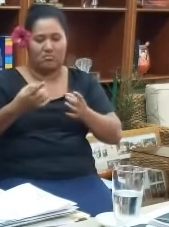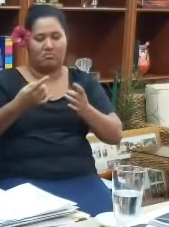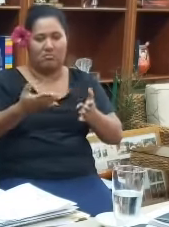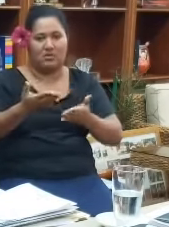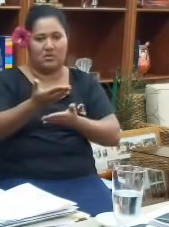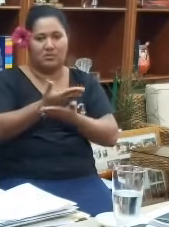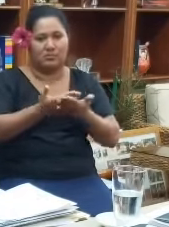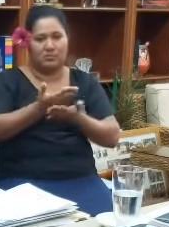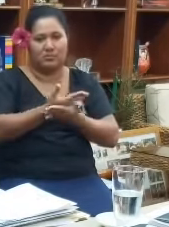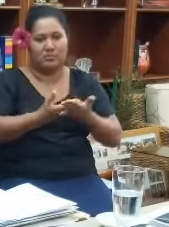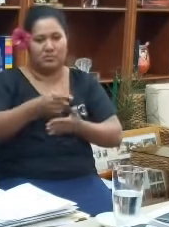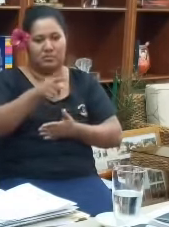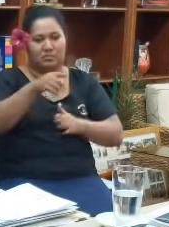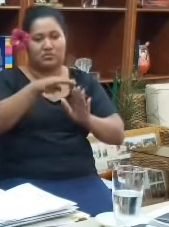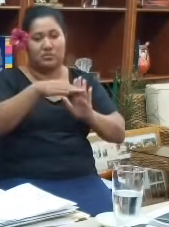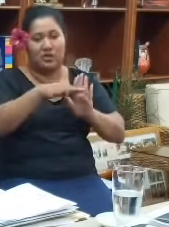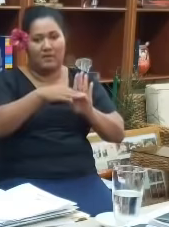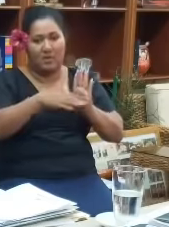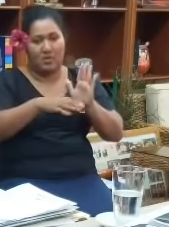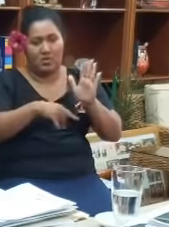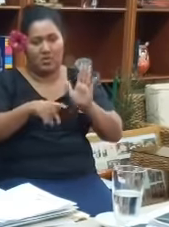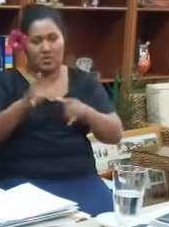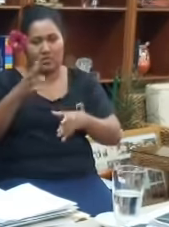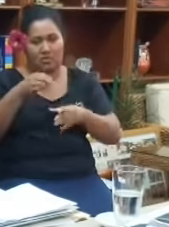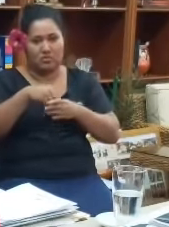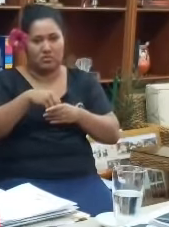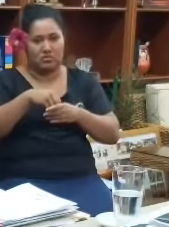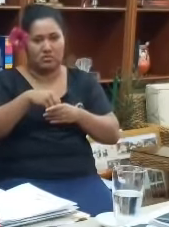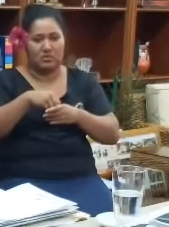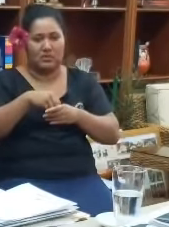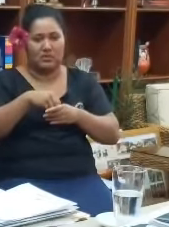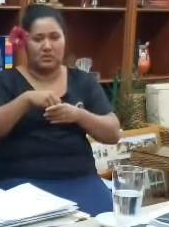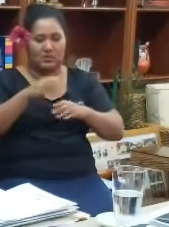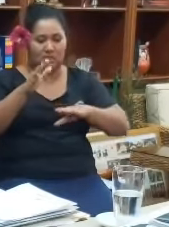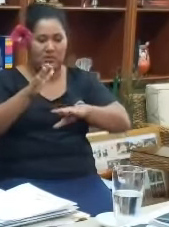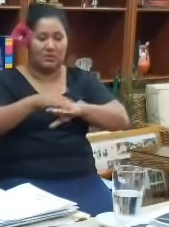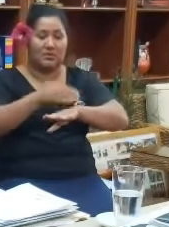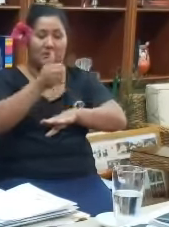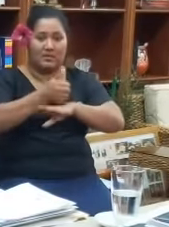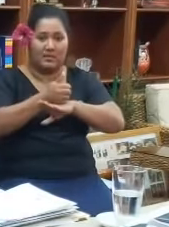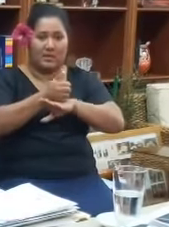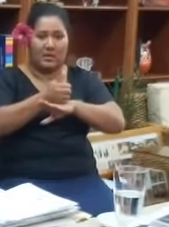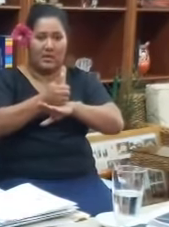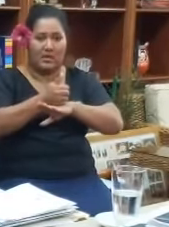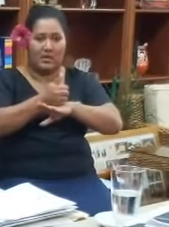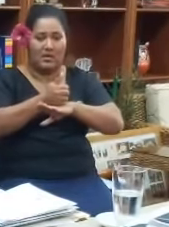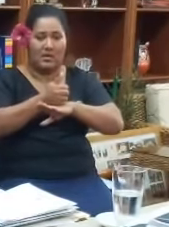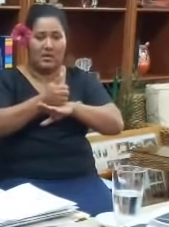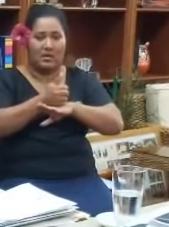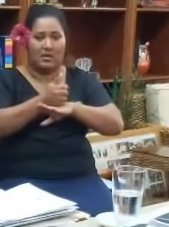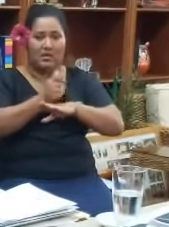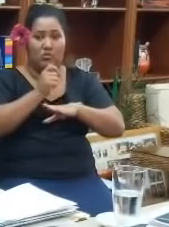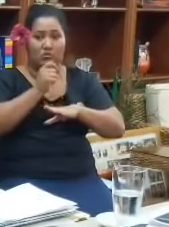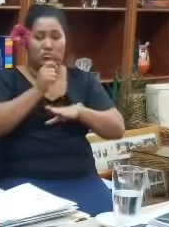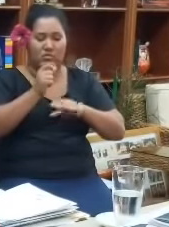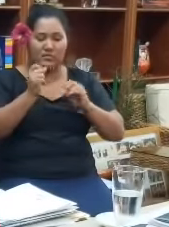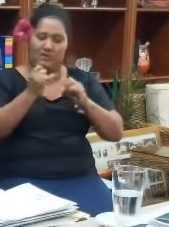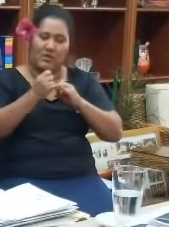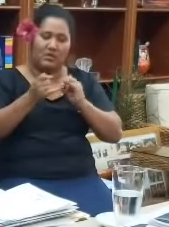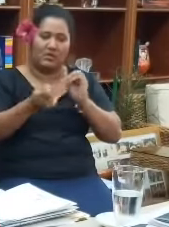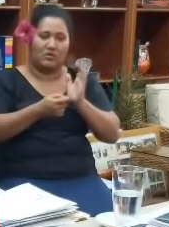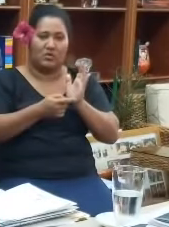nei e au fia e mara tu tono le favae o upu tau o tele e favae le